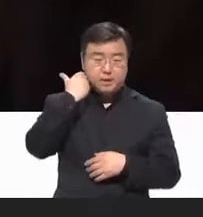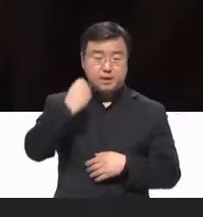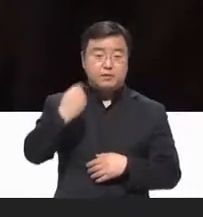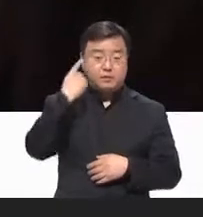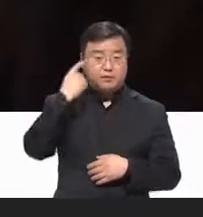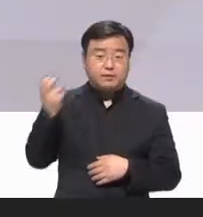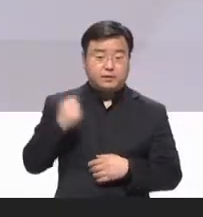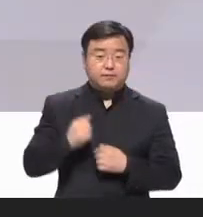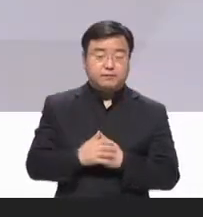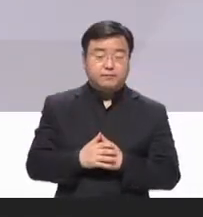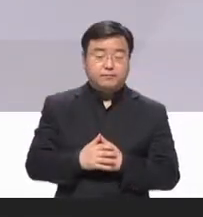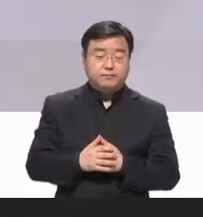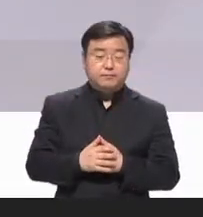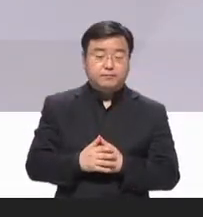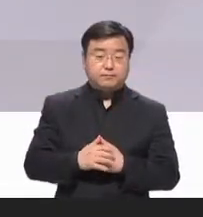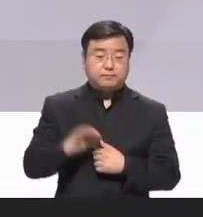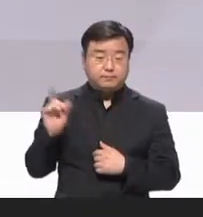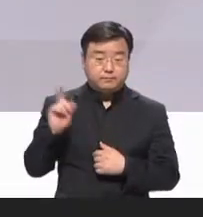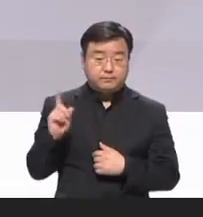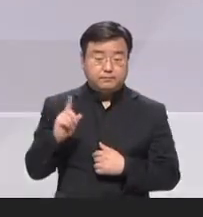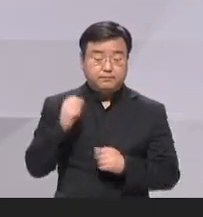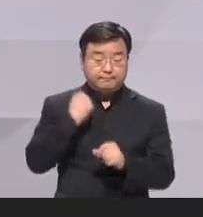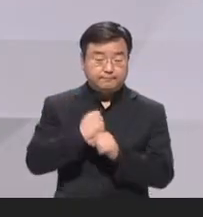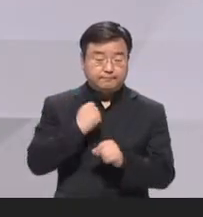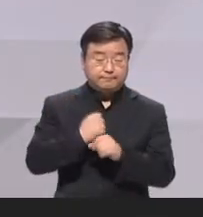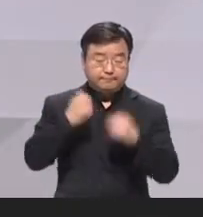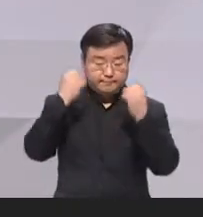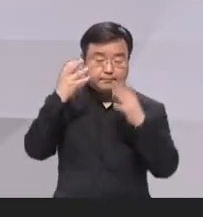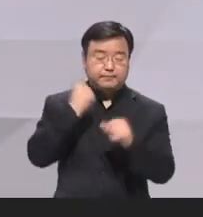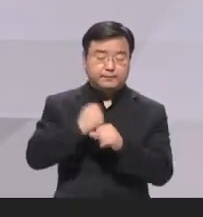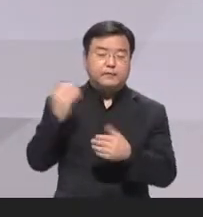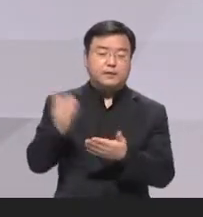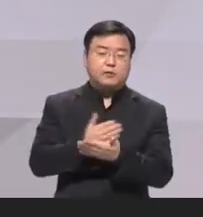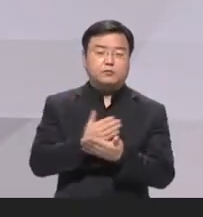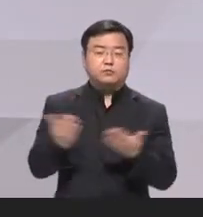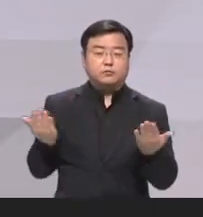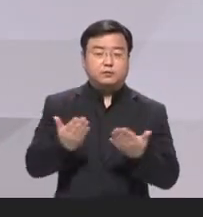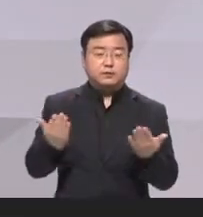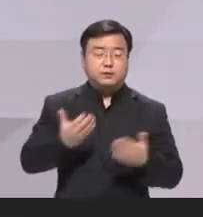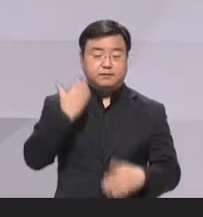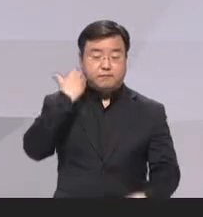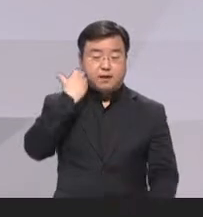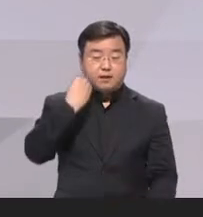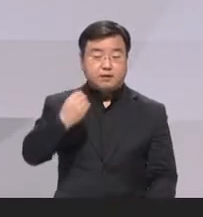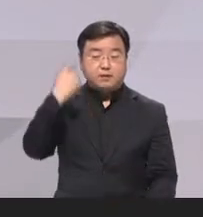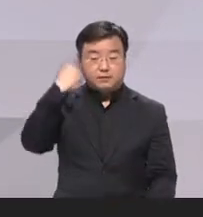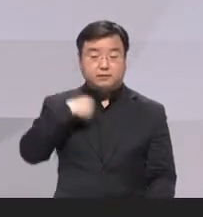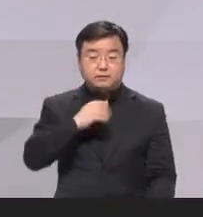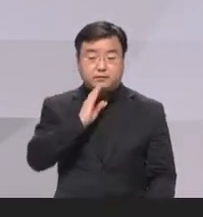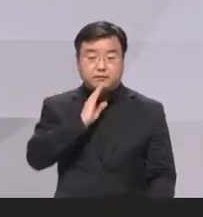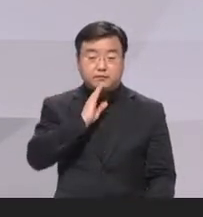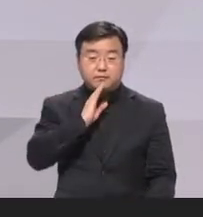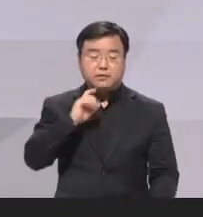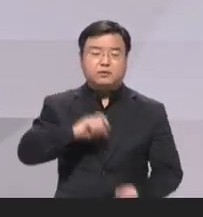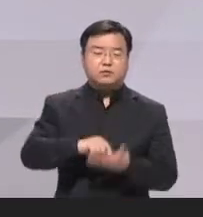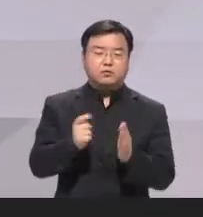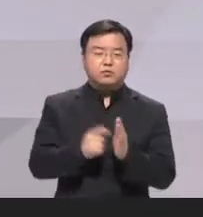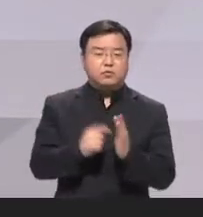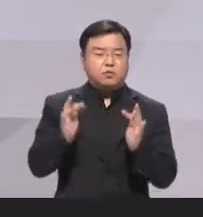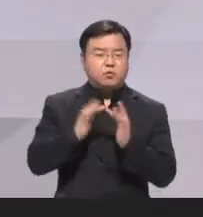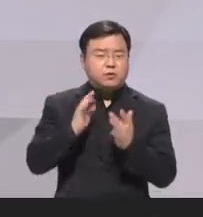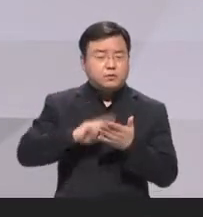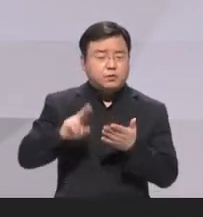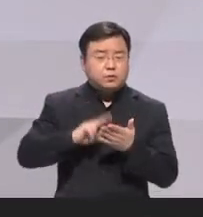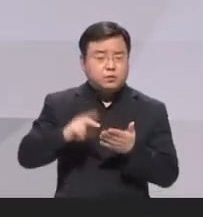뭔가 좀 색만 4 만들어서 창작하고 나눈다 이게 전 큰 매력이다 내려지는 데 어 그러면 큰 좀 이 웹툰이 라는 게